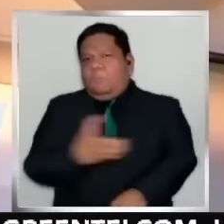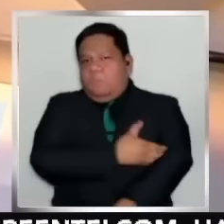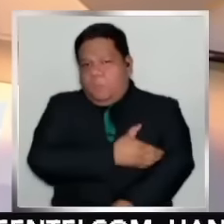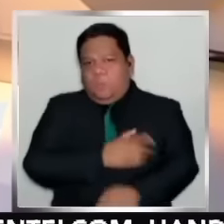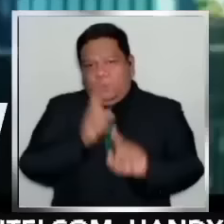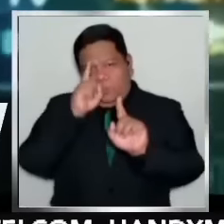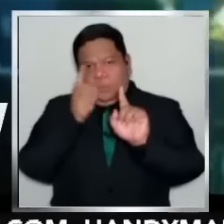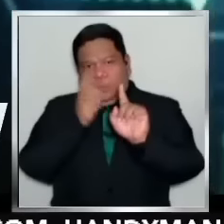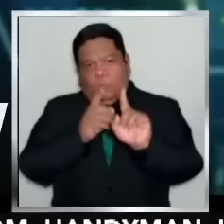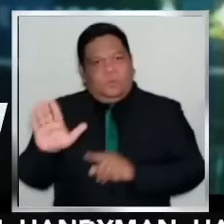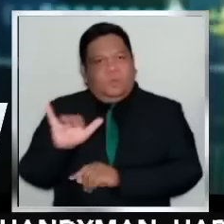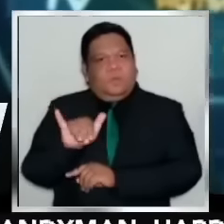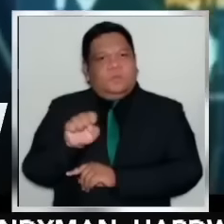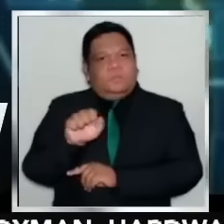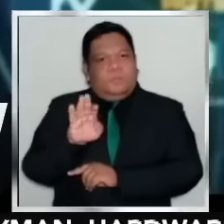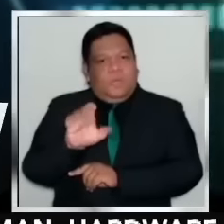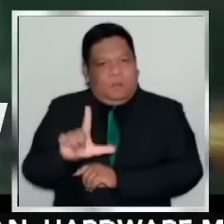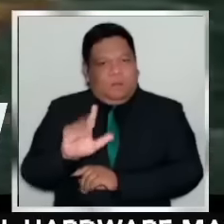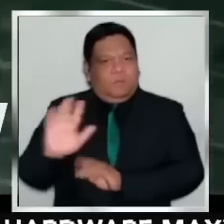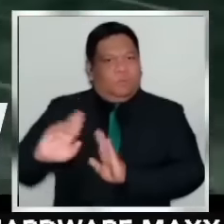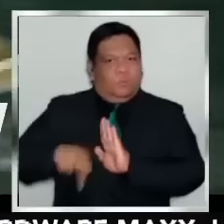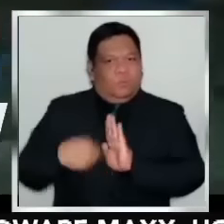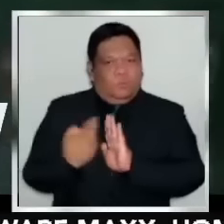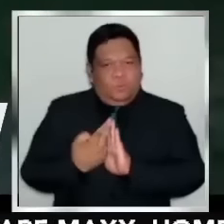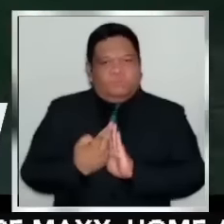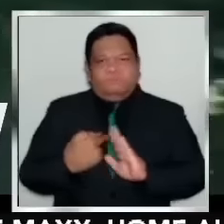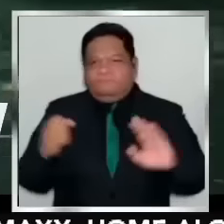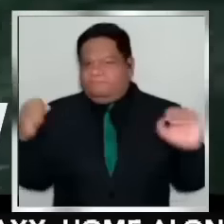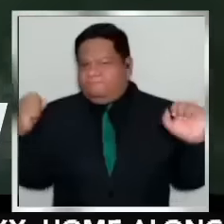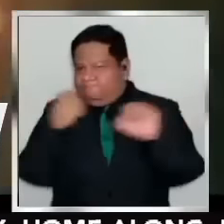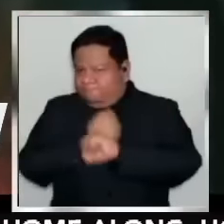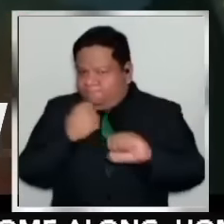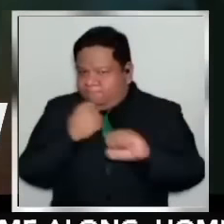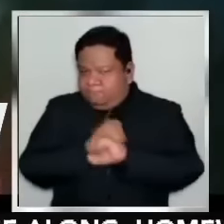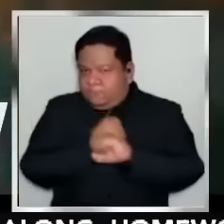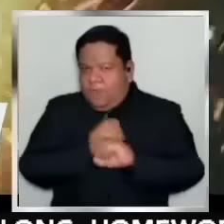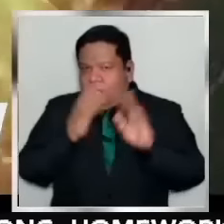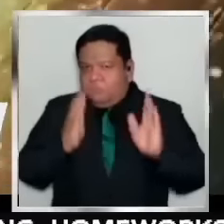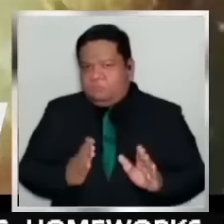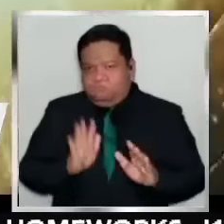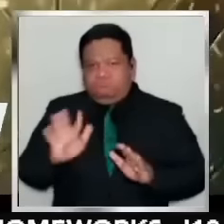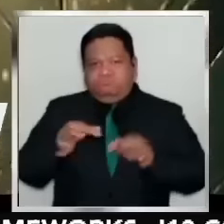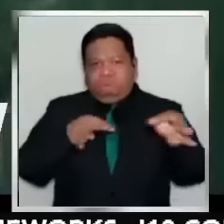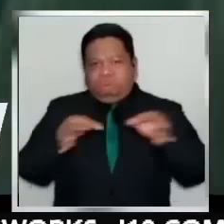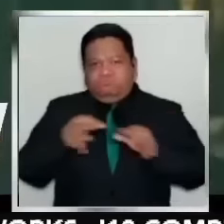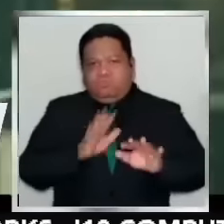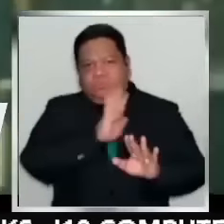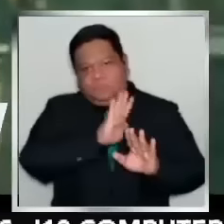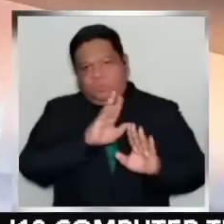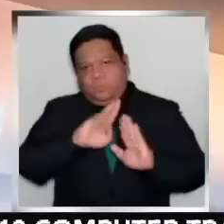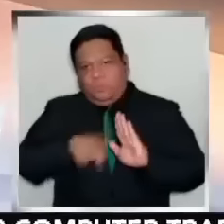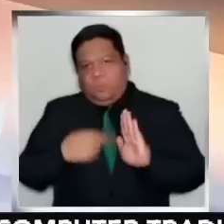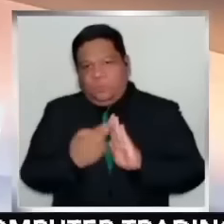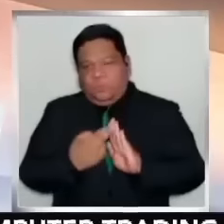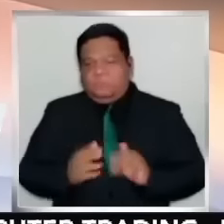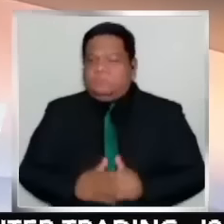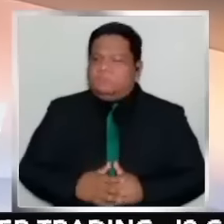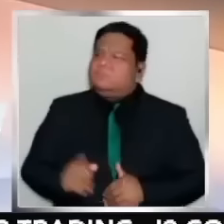kanyang pagganap. Fighter ang paglalarawan ni Isabel sa kanyang karakter. Ano bang pagkakatulad mo,